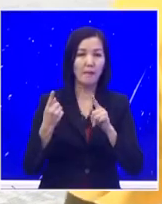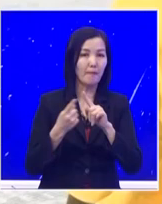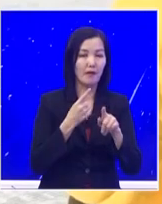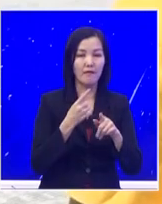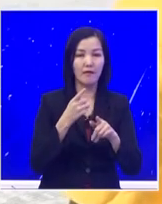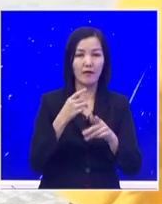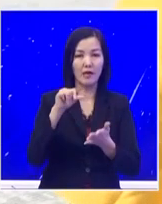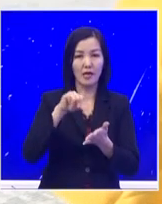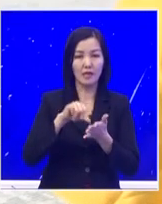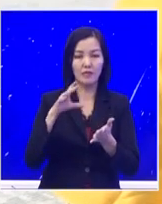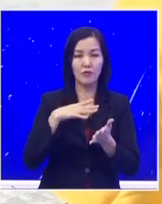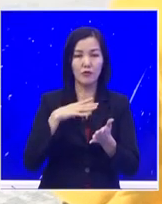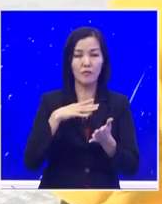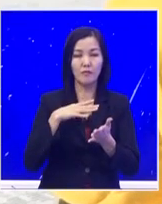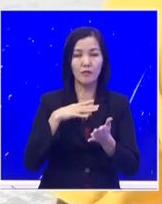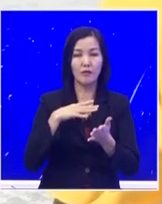қатысуым журналистер арасында.